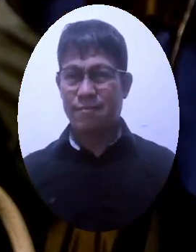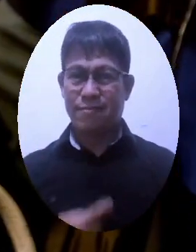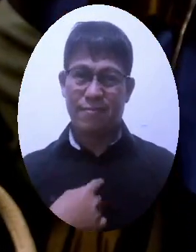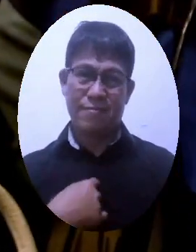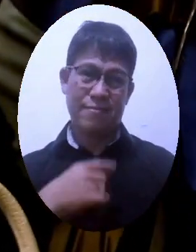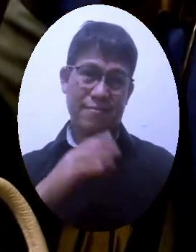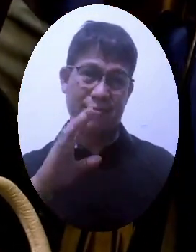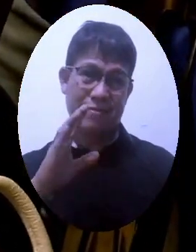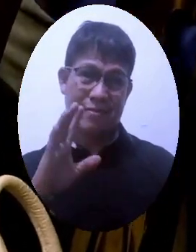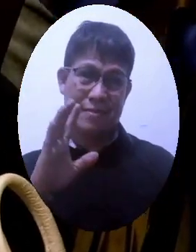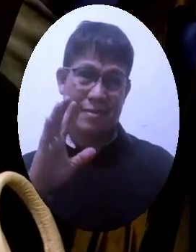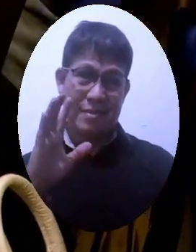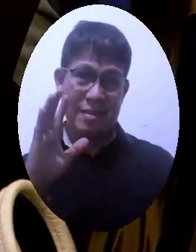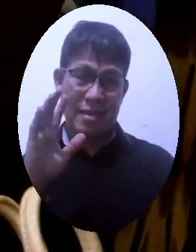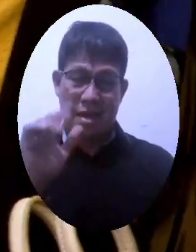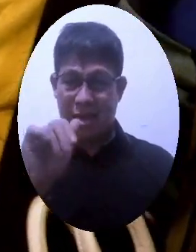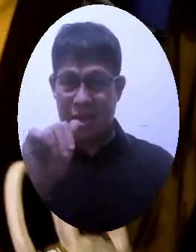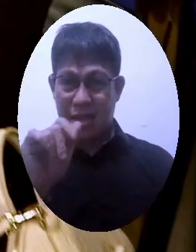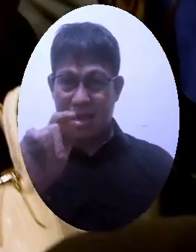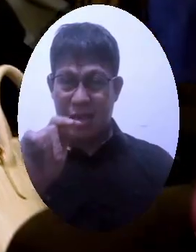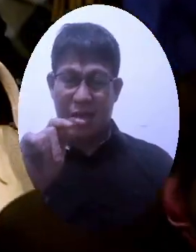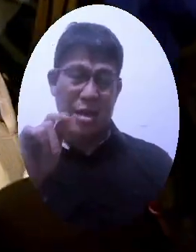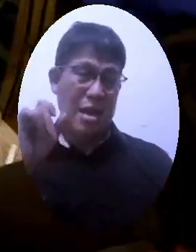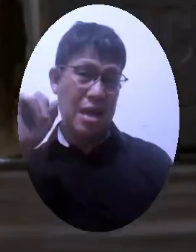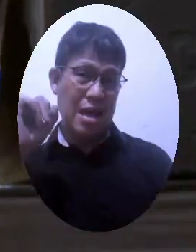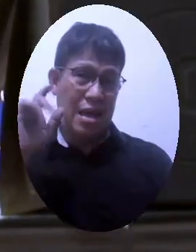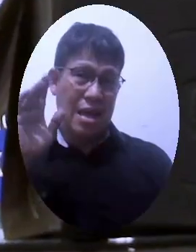Ako po si Ate Gea. Nice to meet you!